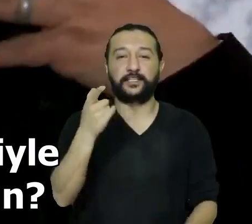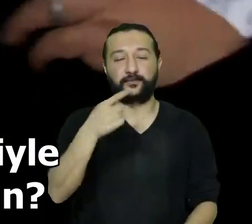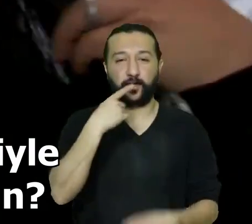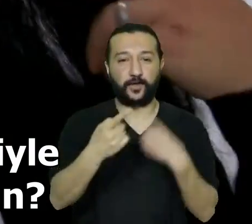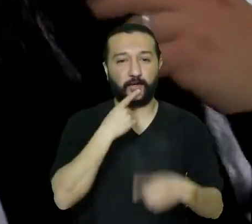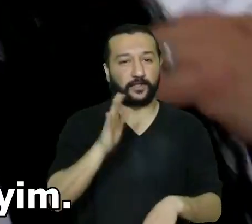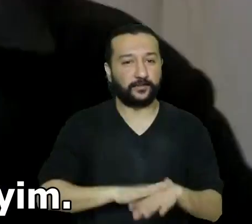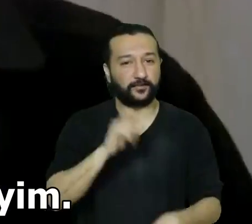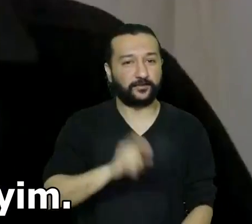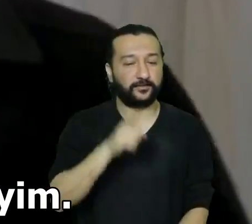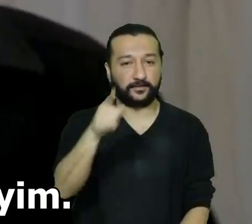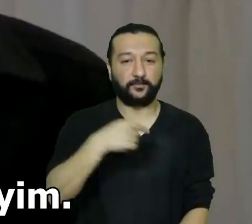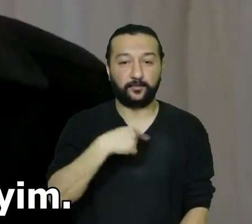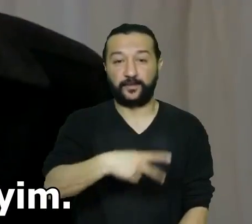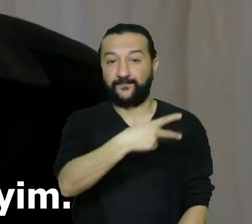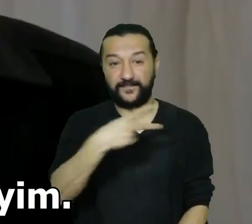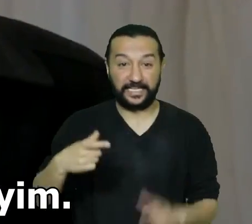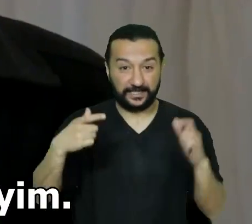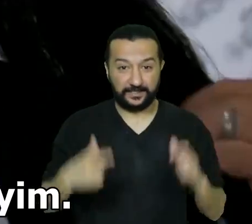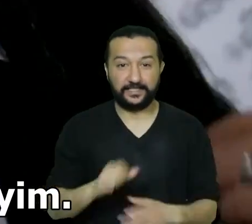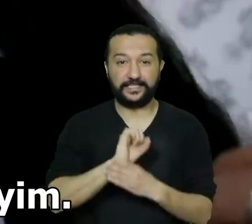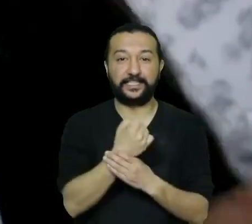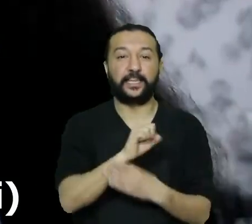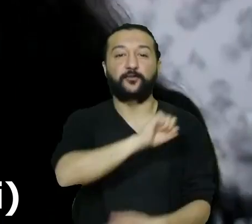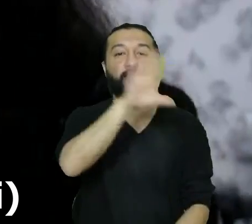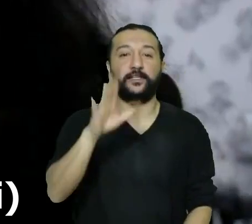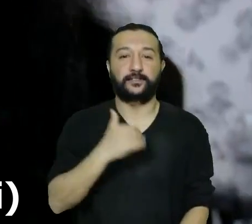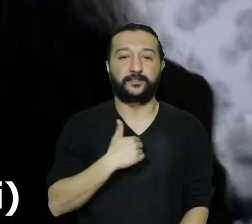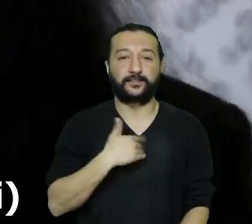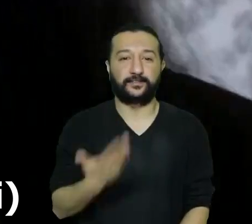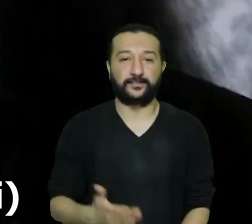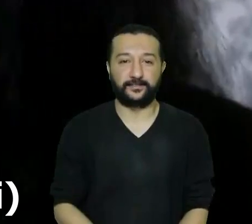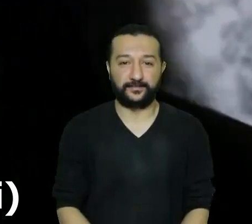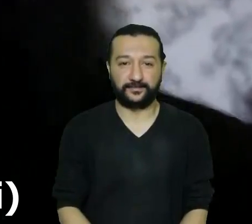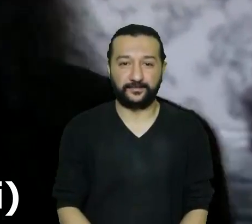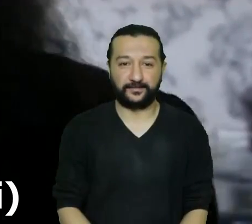böyle konuşabiliyorsun? Ben bu villanın sanat güneşi.